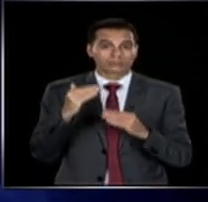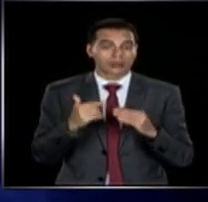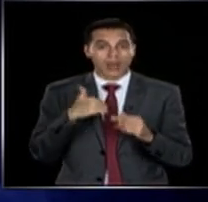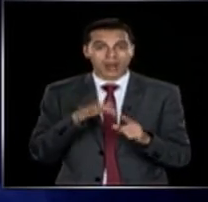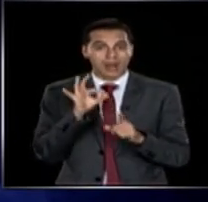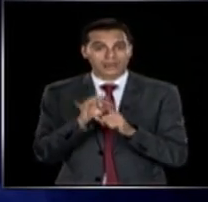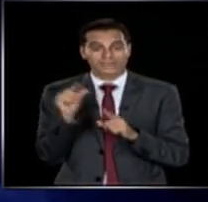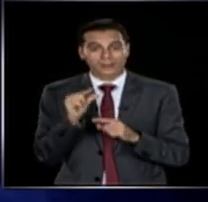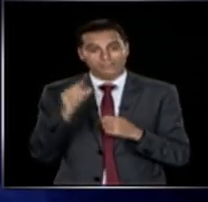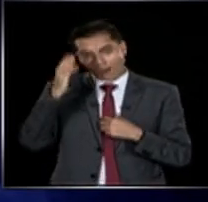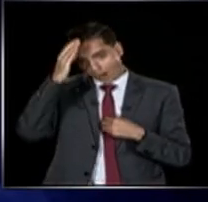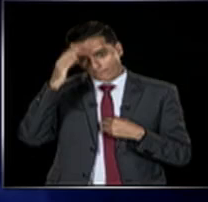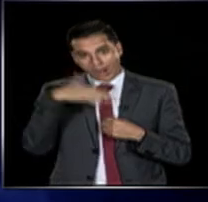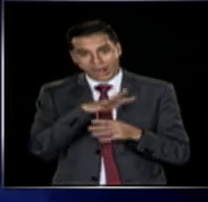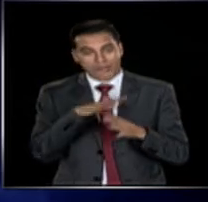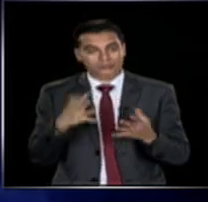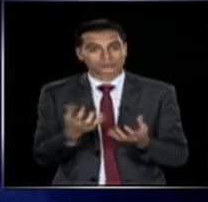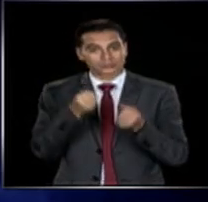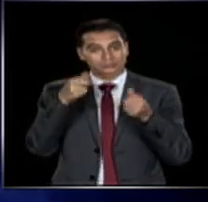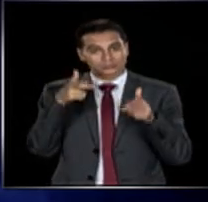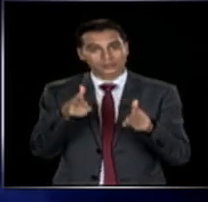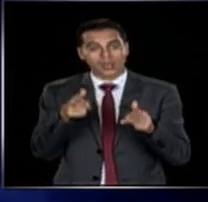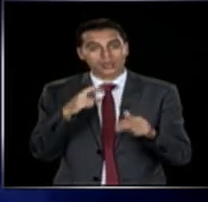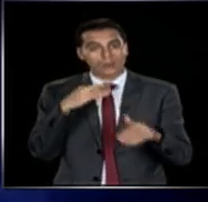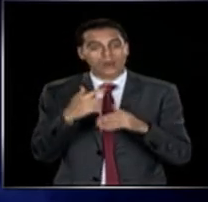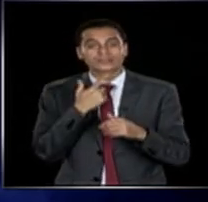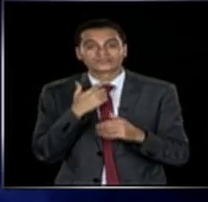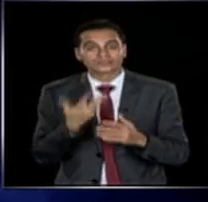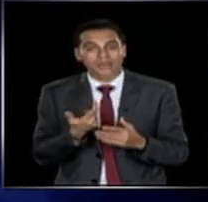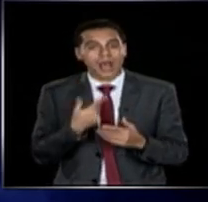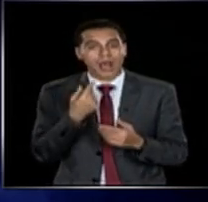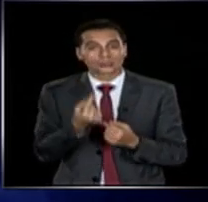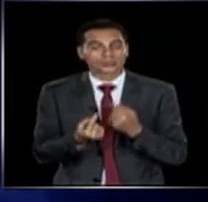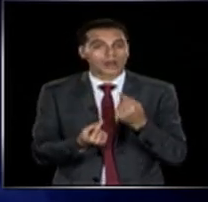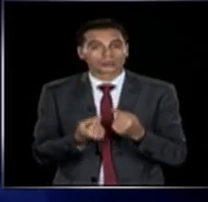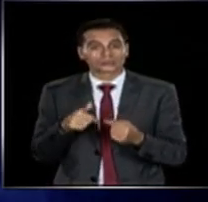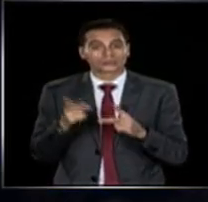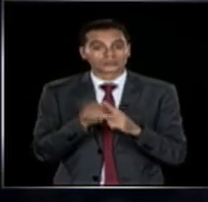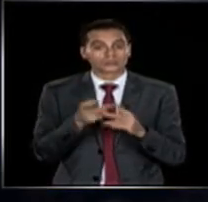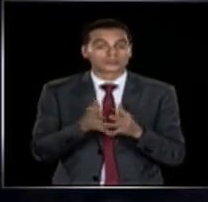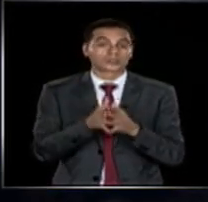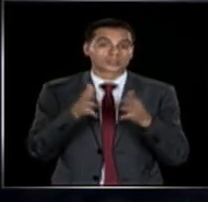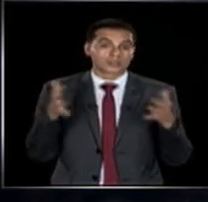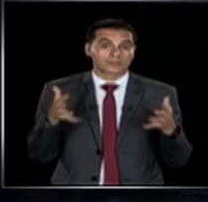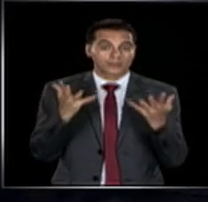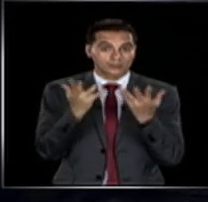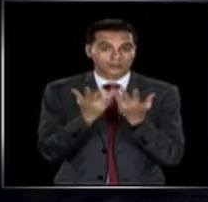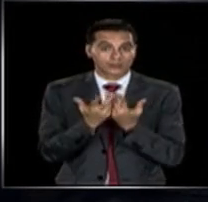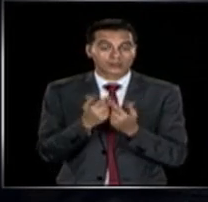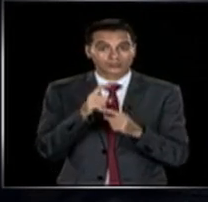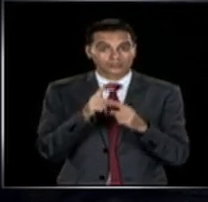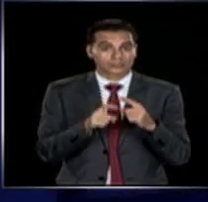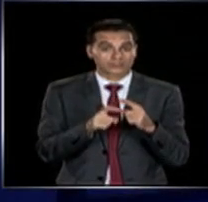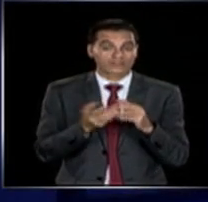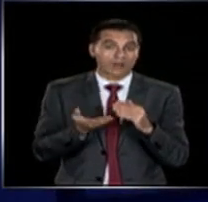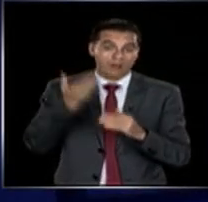برنامج العباقرة ان احنا نسلط الضوء على احتياجاتهم، وزي ما حضرتك بتقول الاعداد اعدادهم هي اللي هتحدد